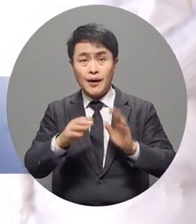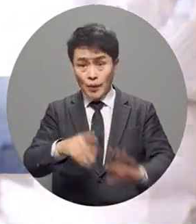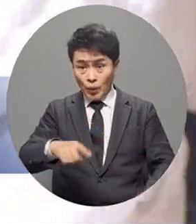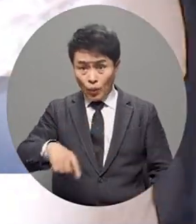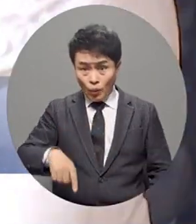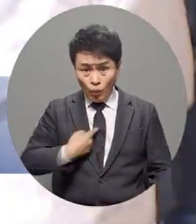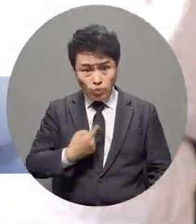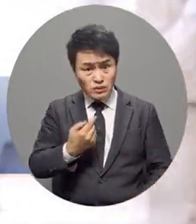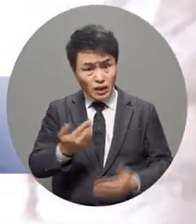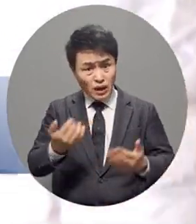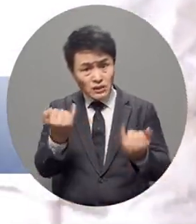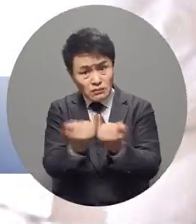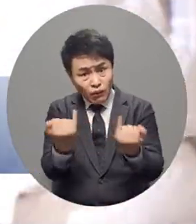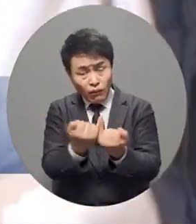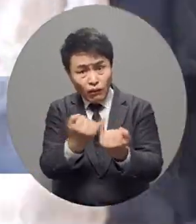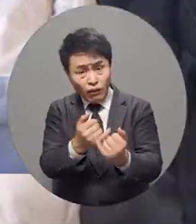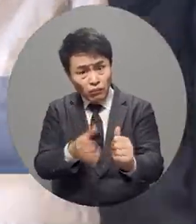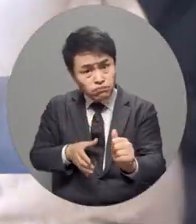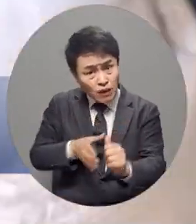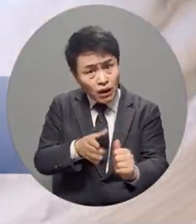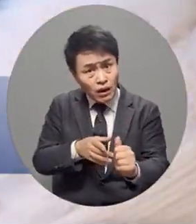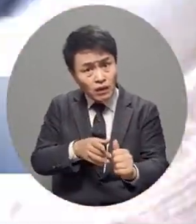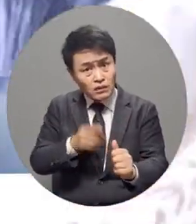일하는 여성에게만 그렇게 범죄 저지르셨습니까?